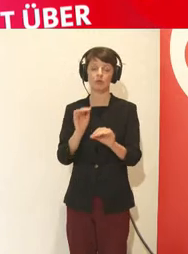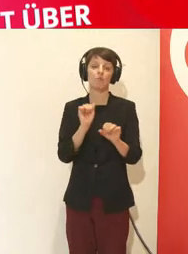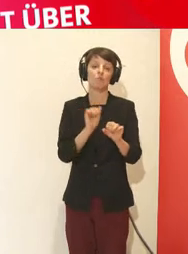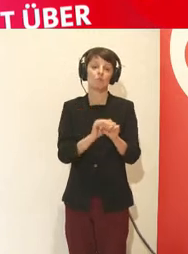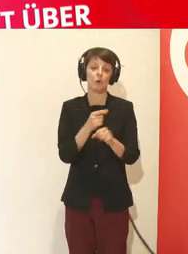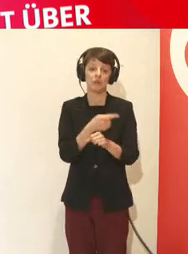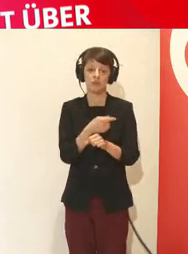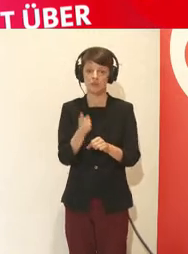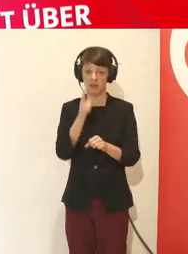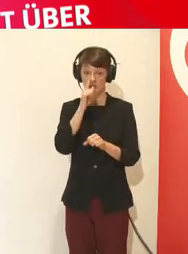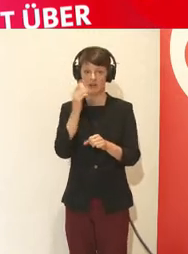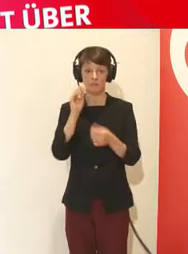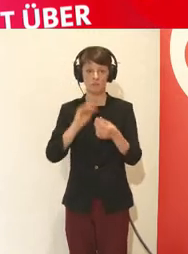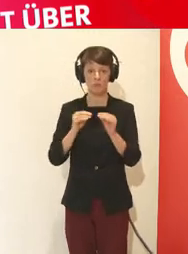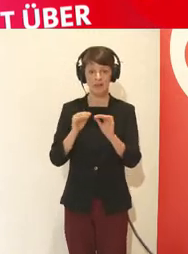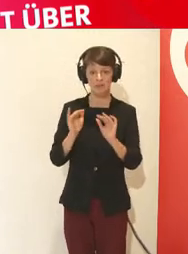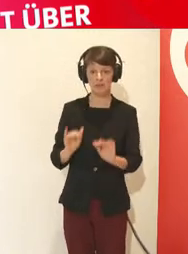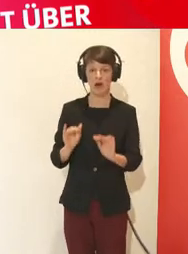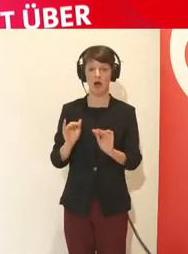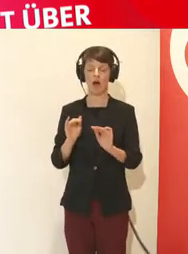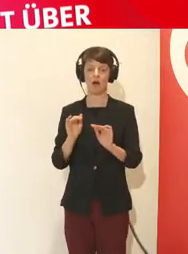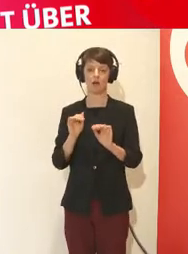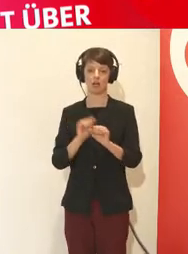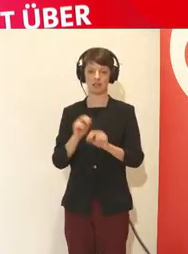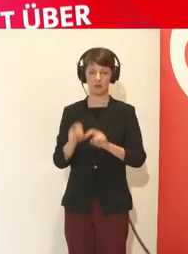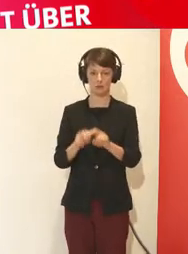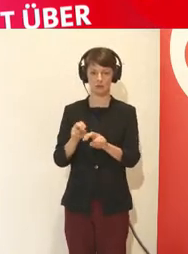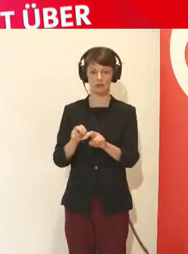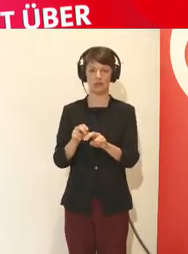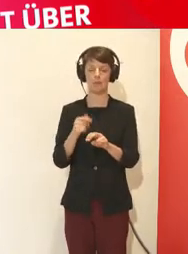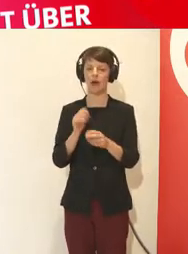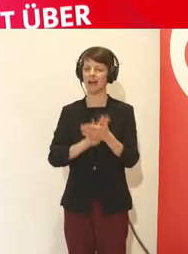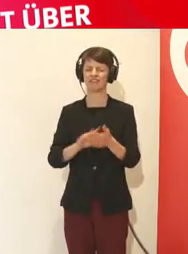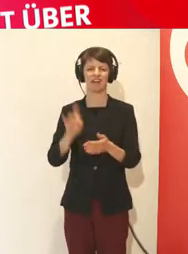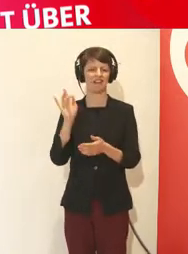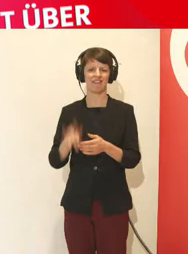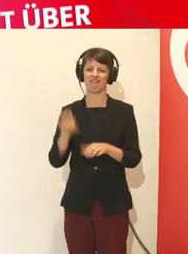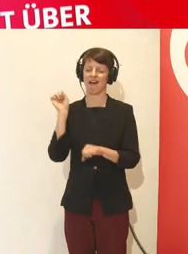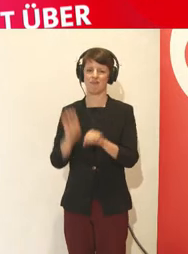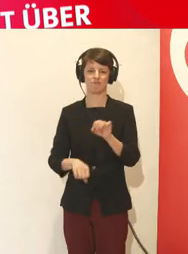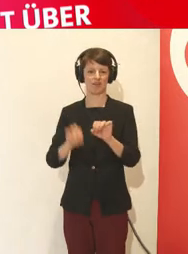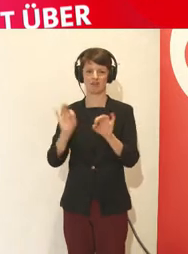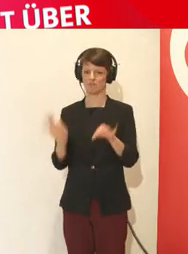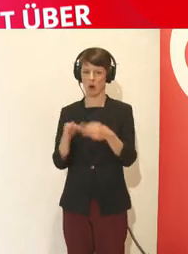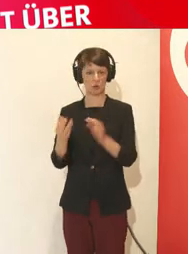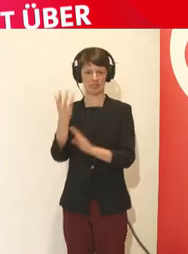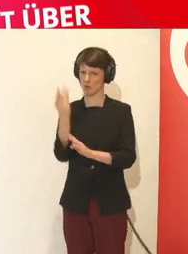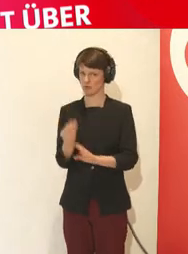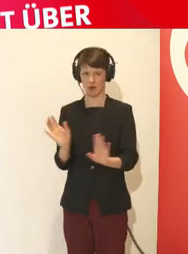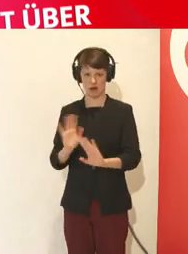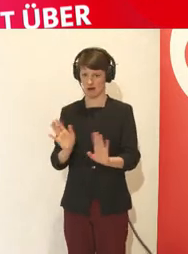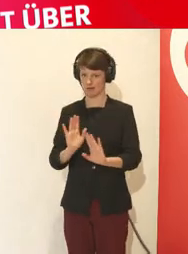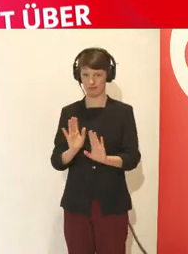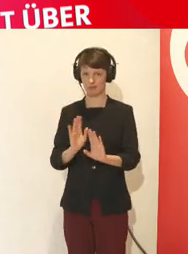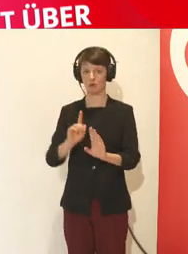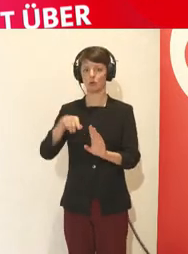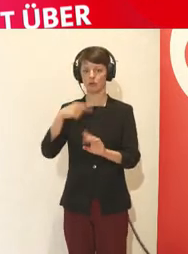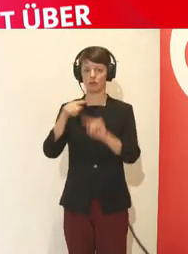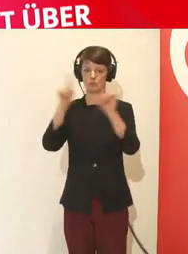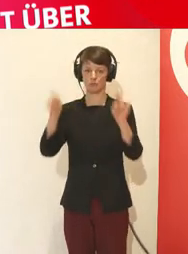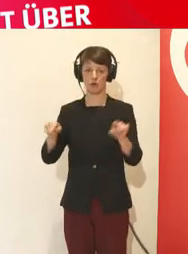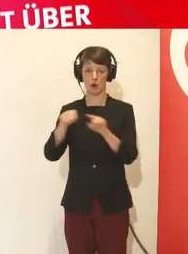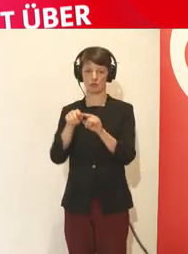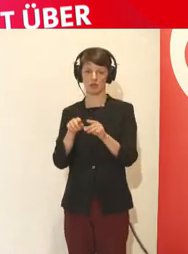möglichkeit falls mal probleme auftauchen aber ihr könnt das einfach wegklicken abbrechen und dann in den browser